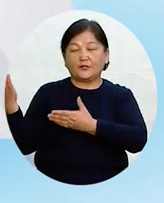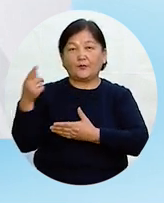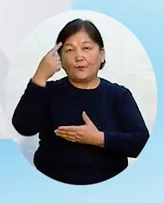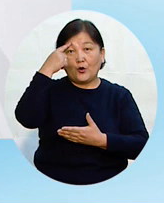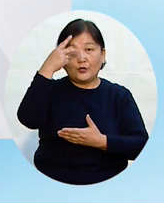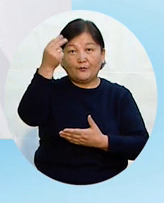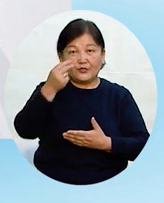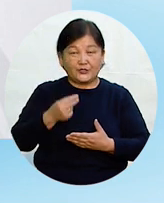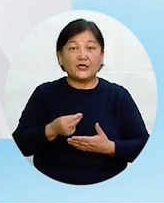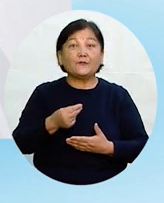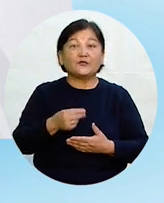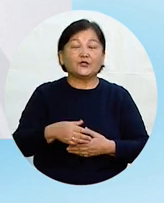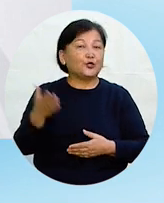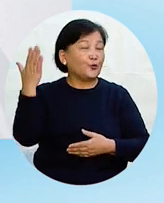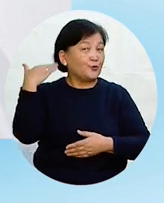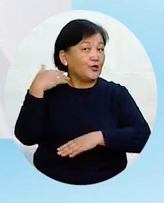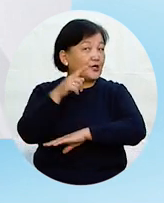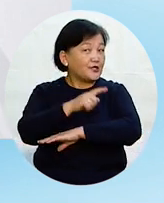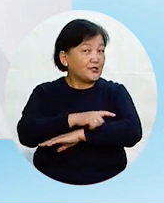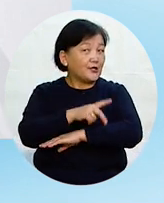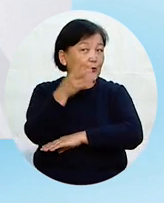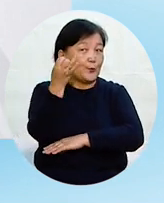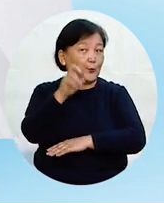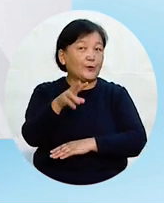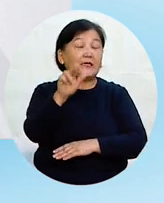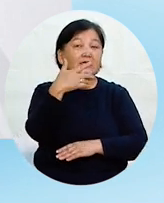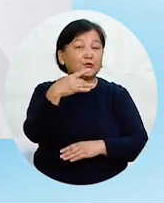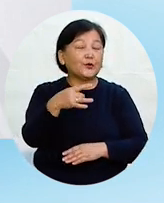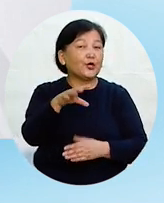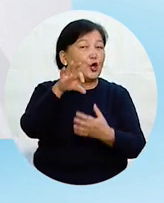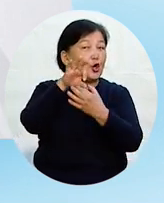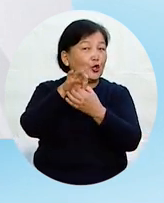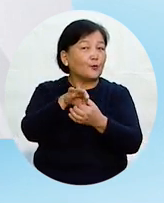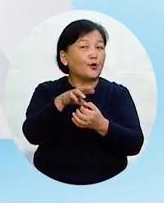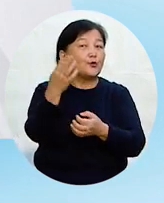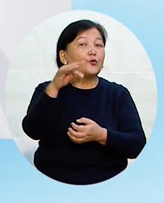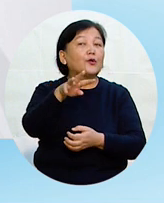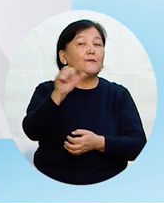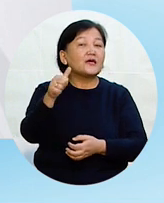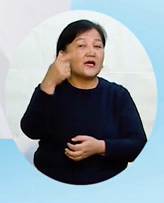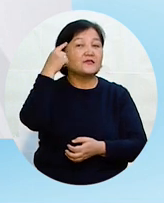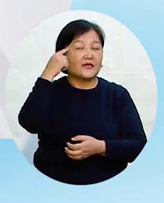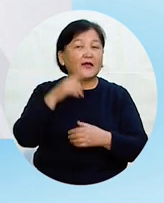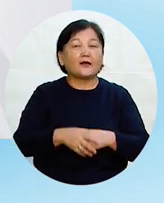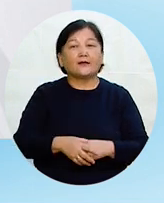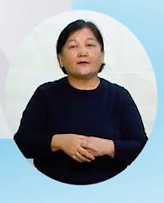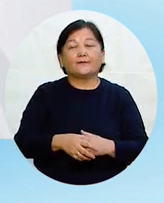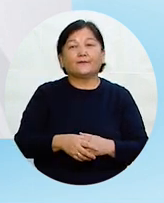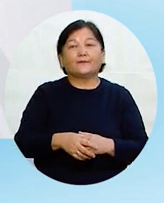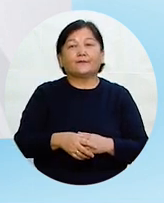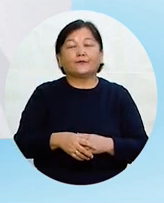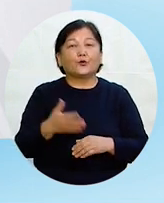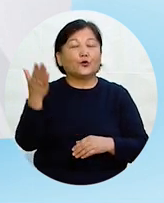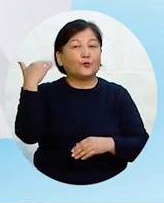үчий. Бичгтээ өмнө үдчлэлээр үтсэн үйл язгуур холбогшгийнхаа дүрмийг маш сайн санаарай хүмүүдээ. За гар гэдэг үг, наад гэдэг үг